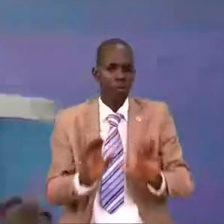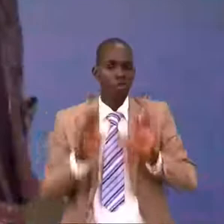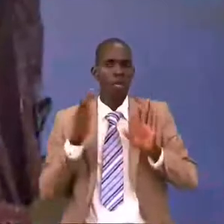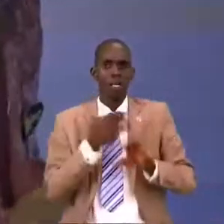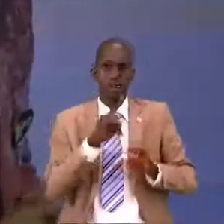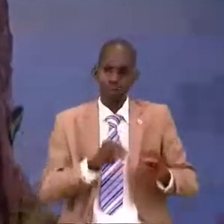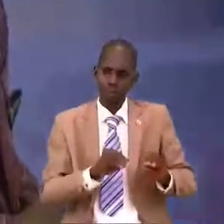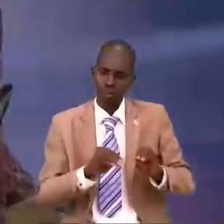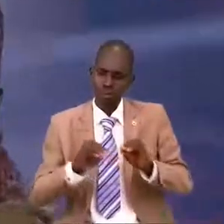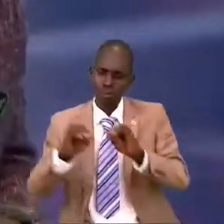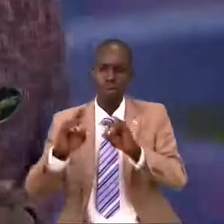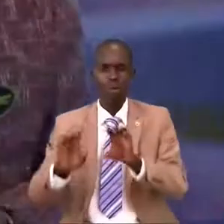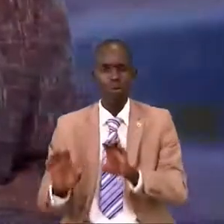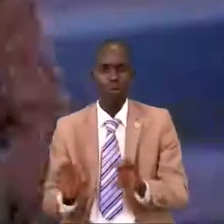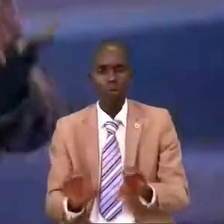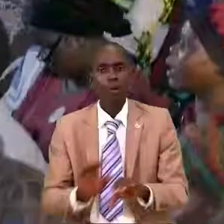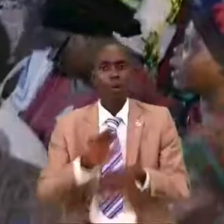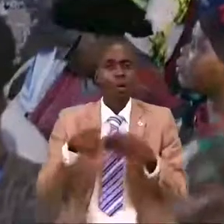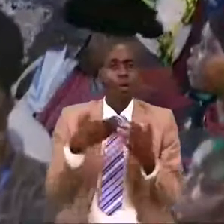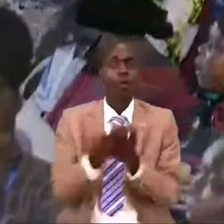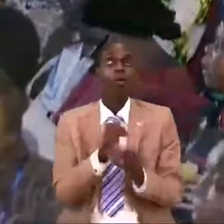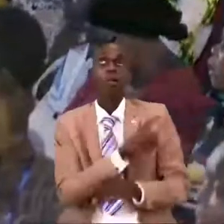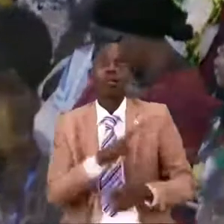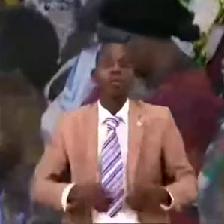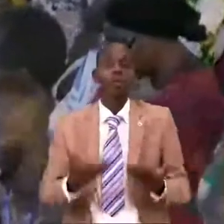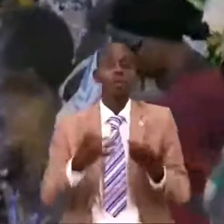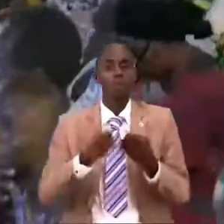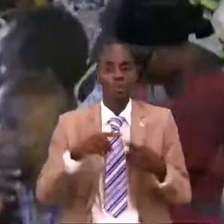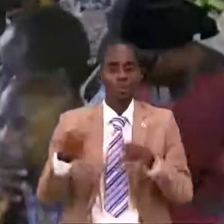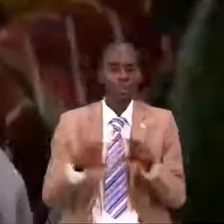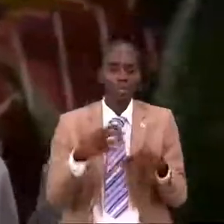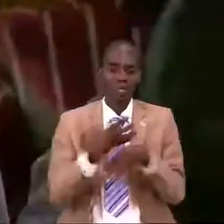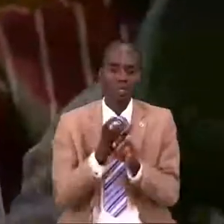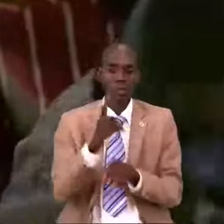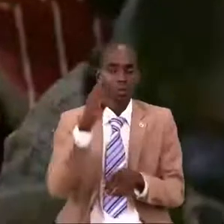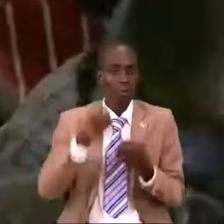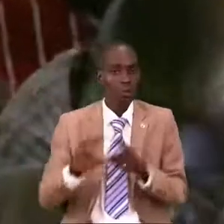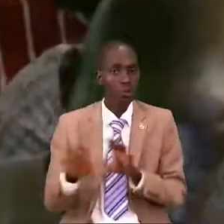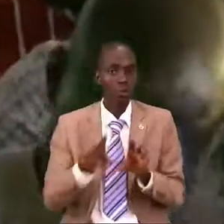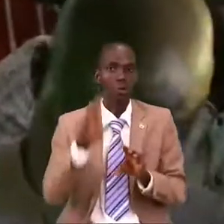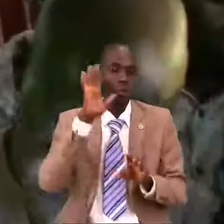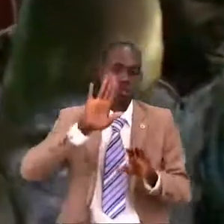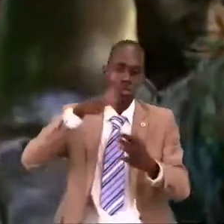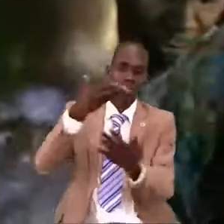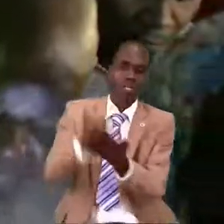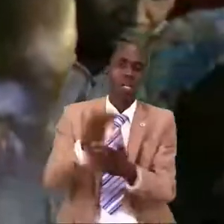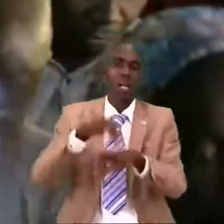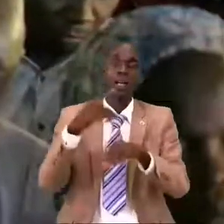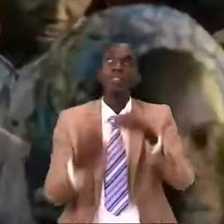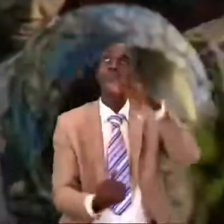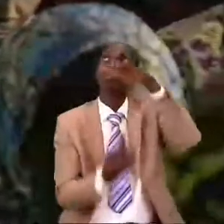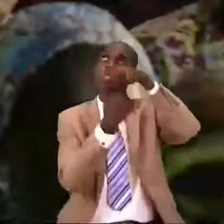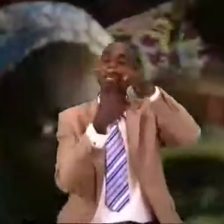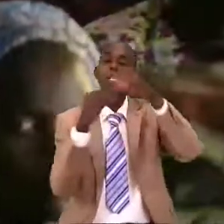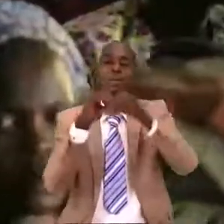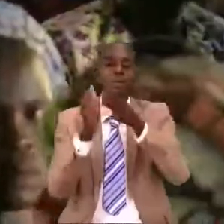Tu atteindras le sommet le plus élevé au nom de Jésus. Verset 75. En marchant